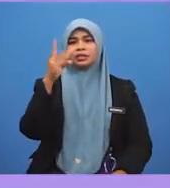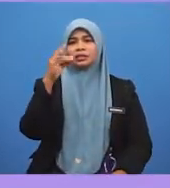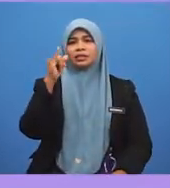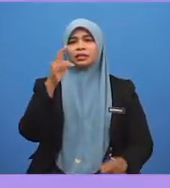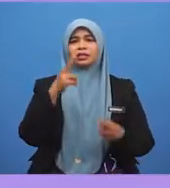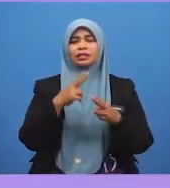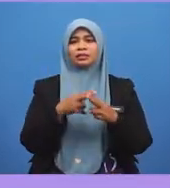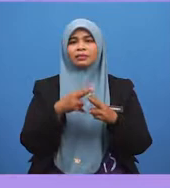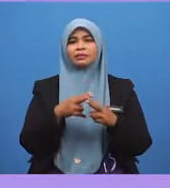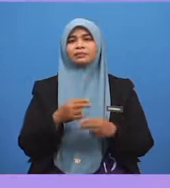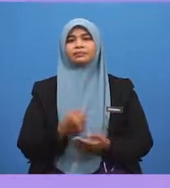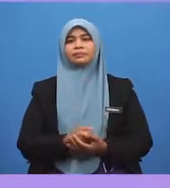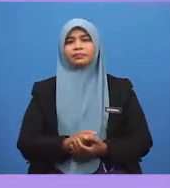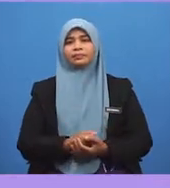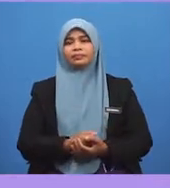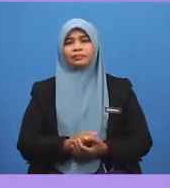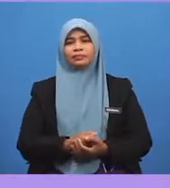sebelumnya.